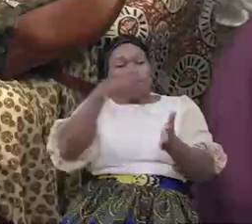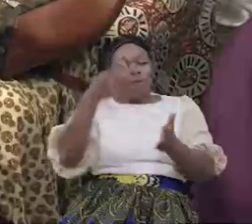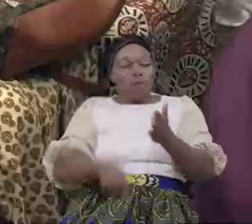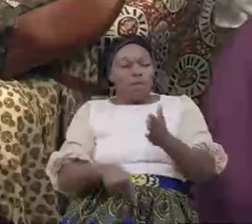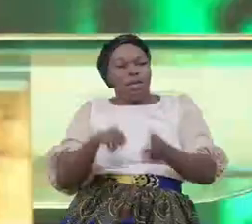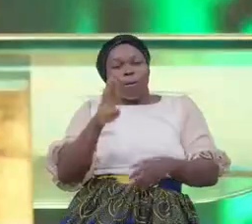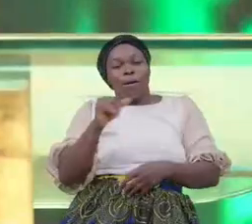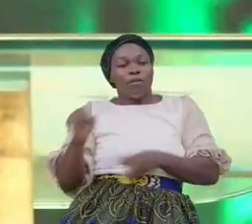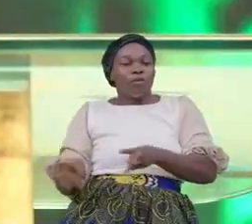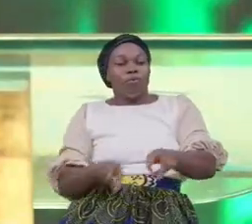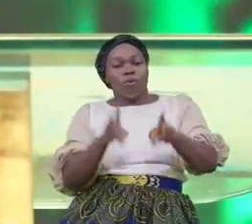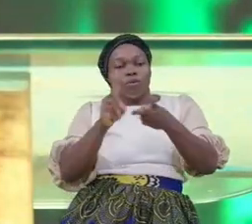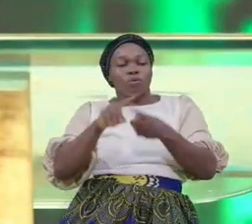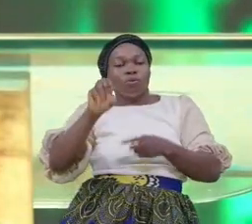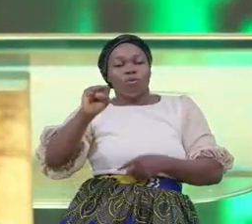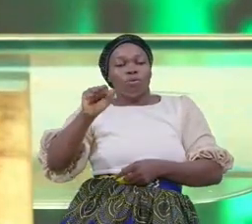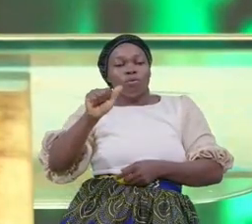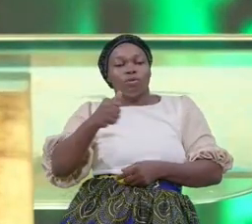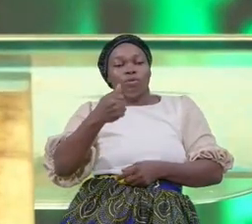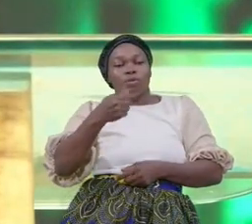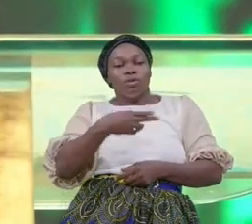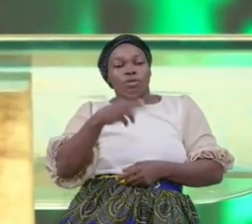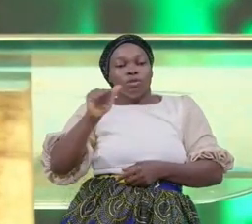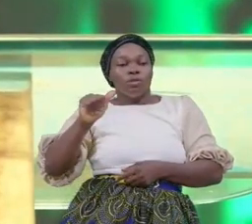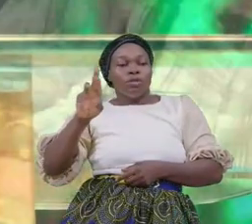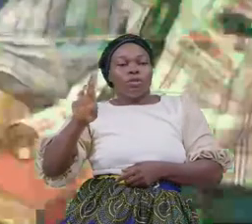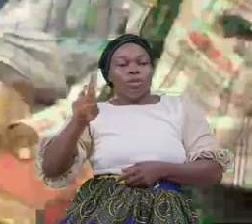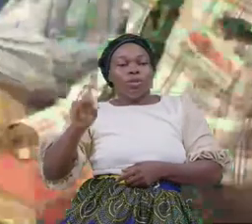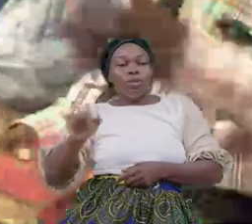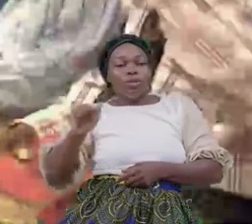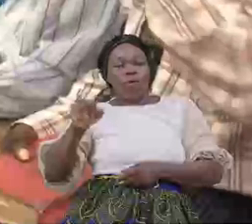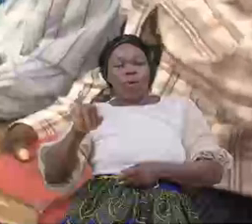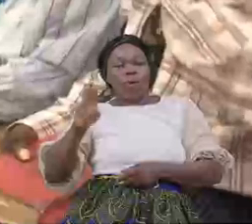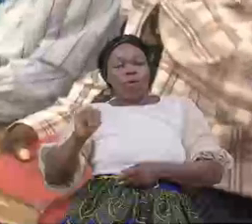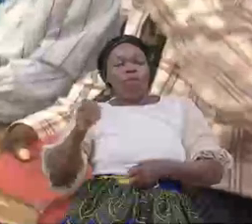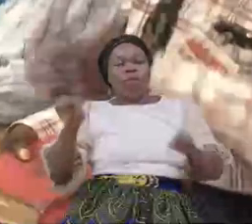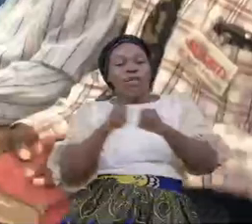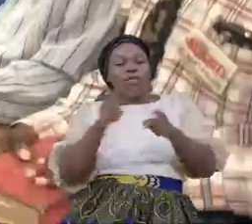Gath et jusqu'à Écron. Ils vont tomber devant vous.